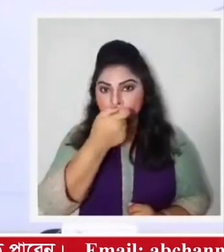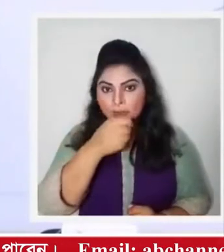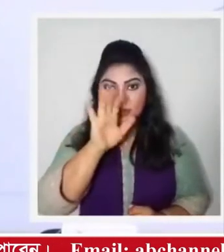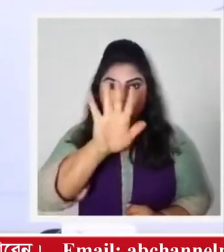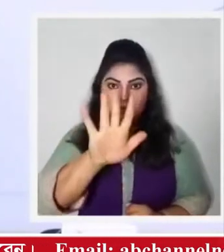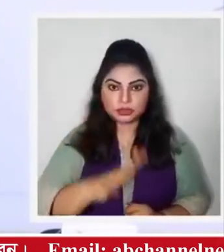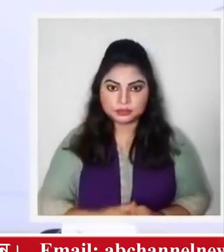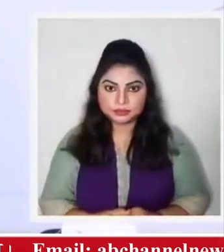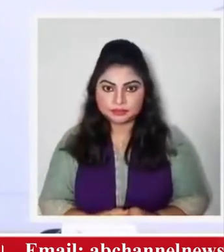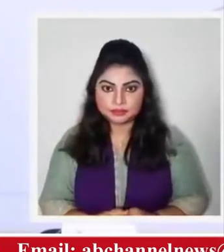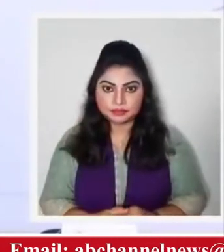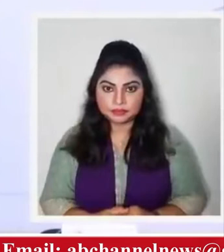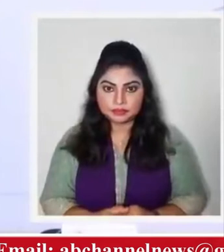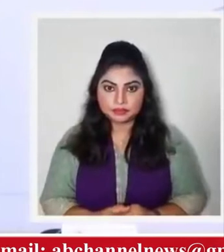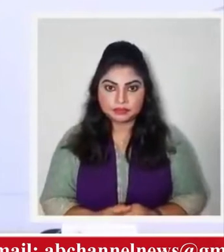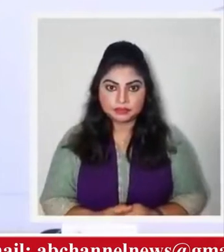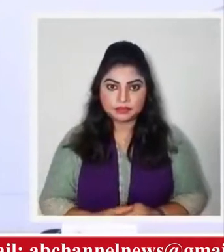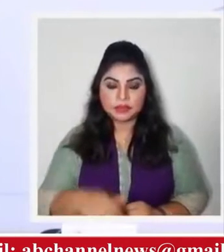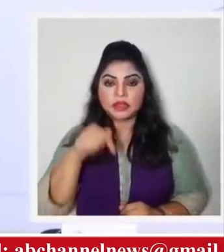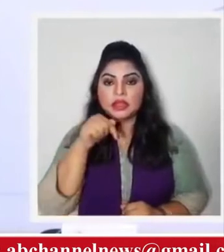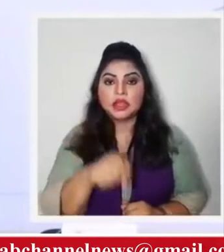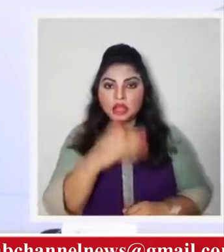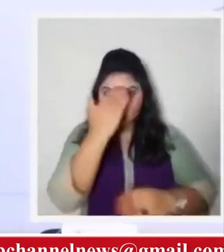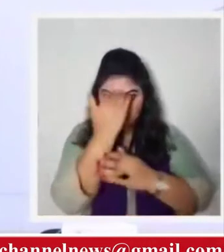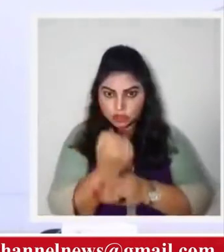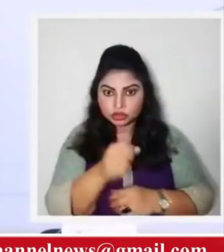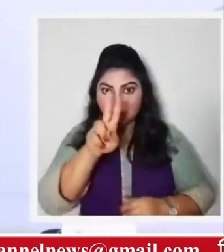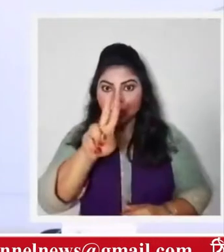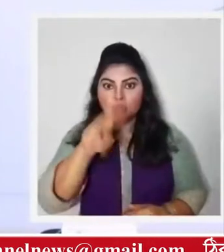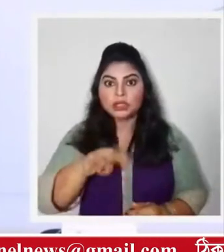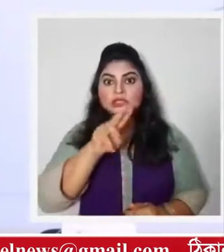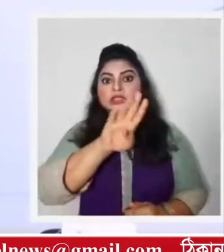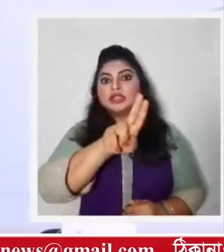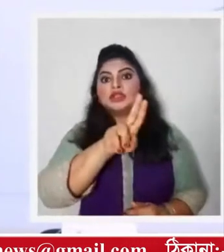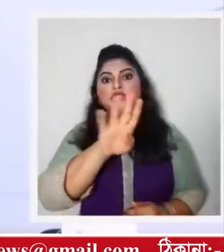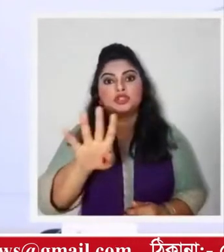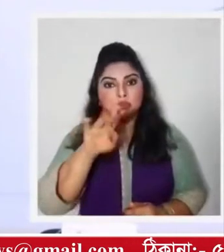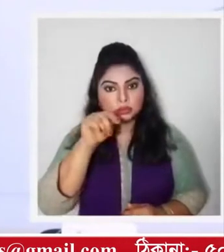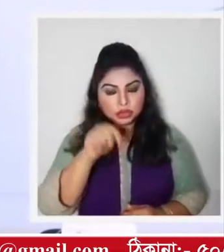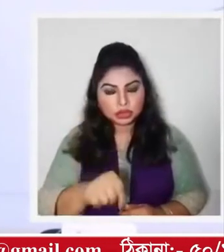ঘন্টায় সুস্থ 1,373 জনের, সব মিলিয়ে এখন পর্যন্ত সুস্থ